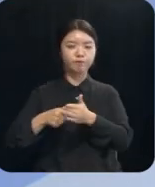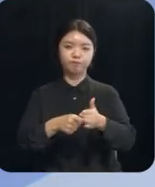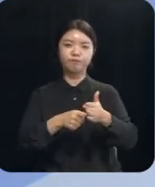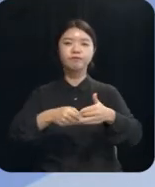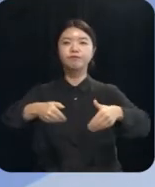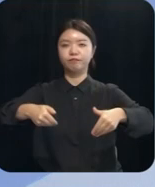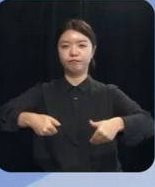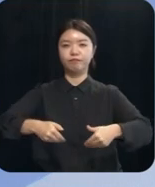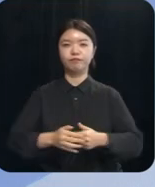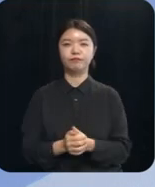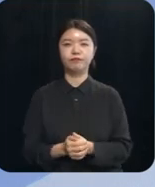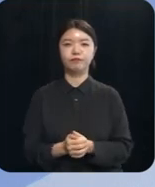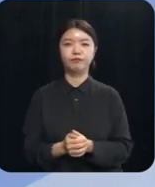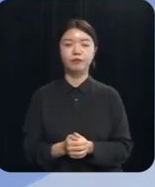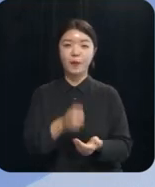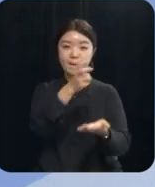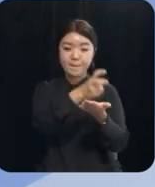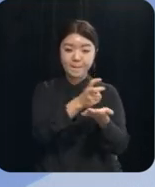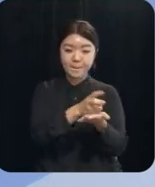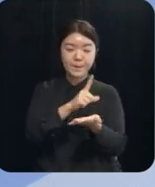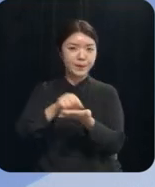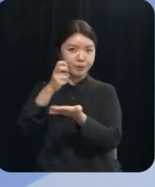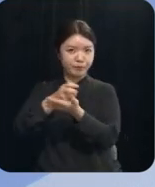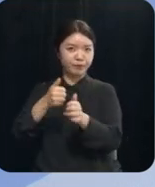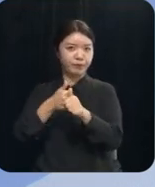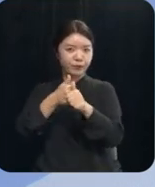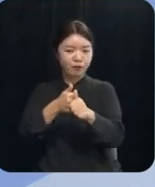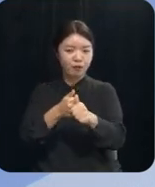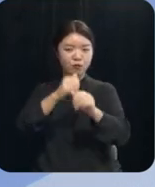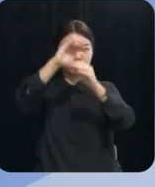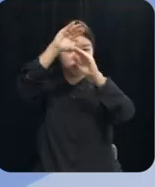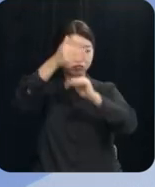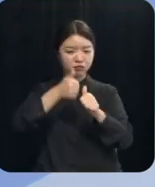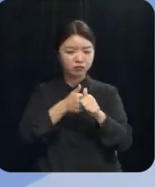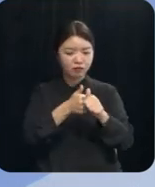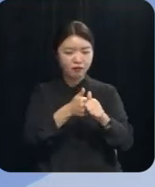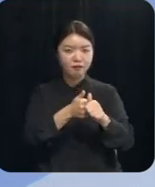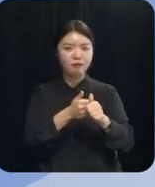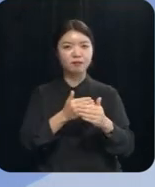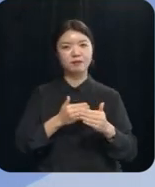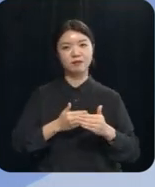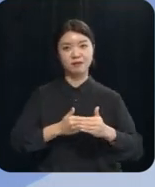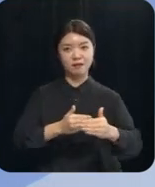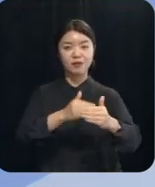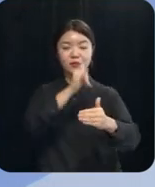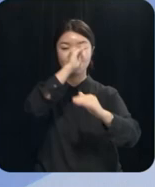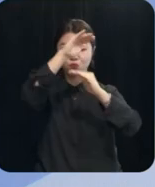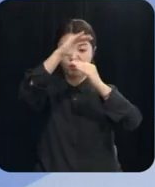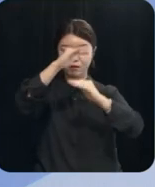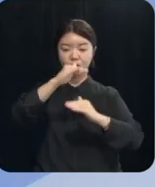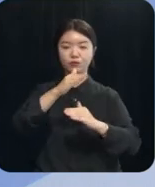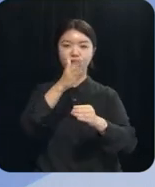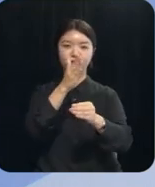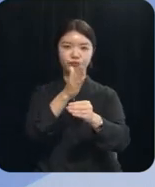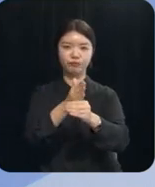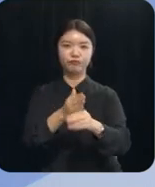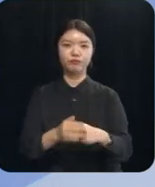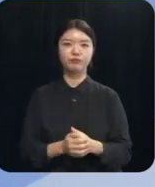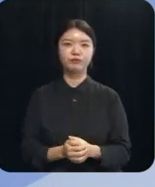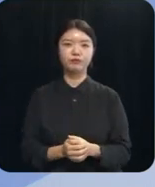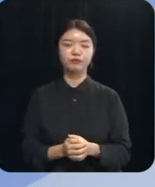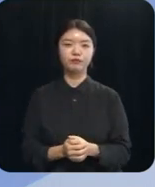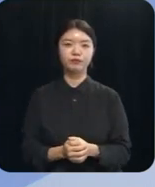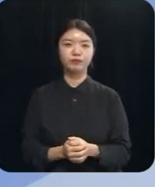됩니다. 법과 규정에 따라서 절차에 따라서 진행되고 있는 과정 안에 있습니다.